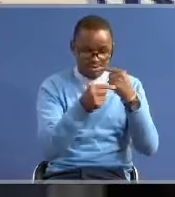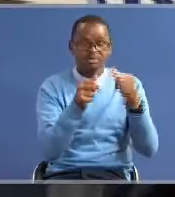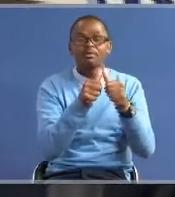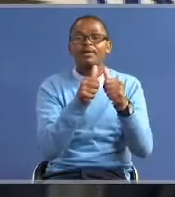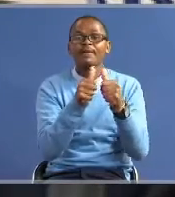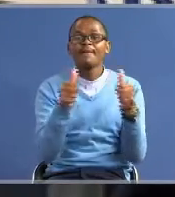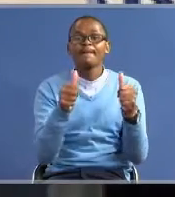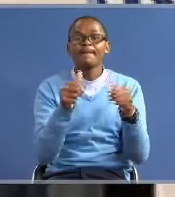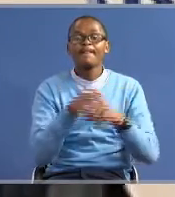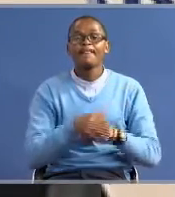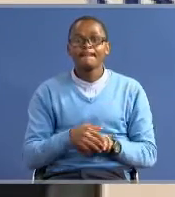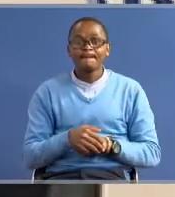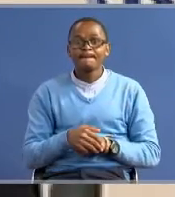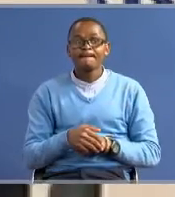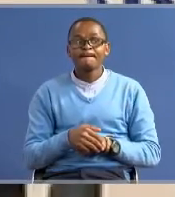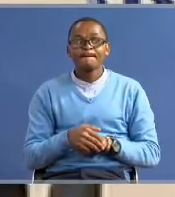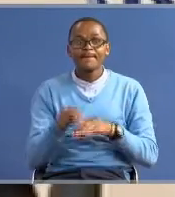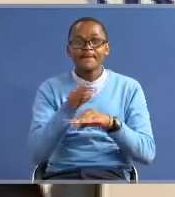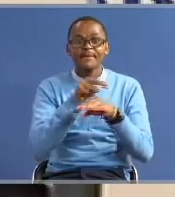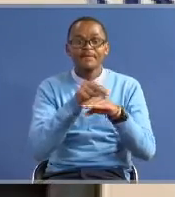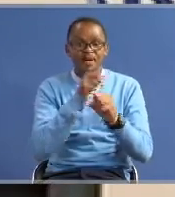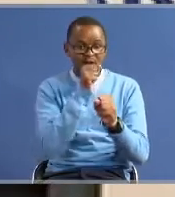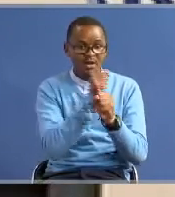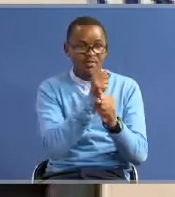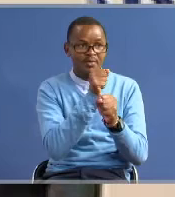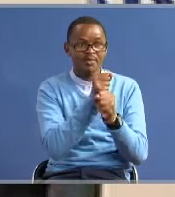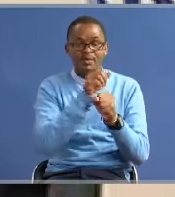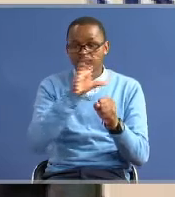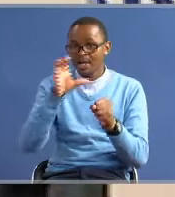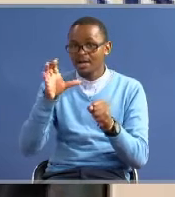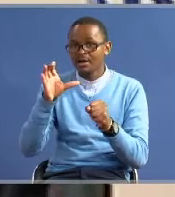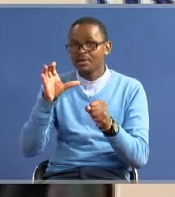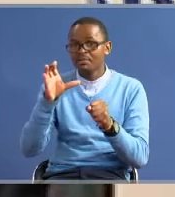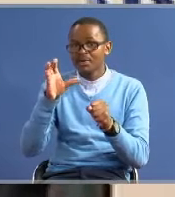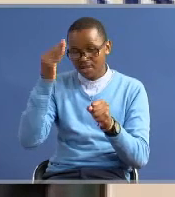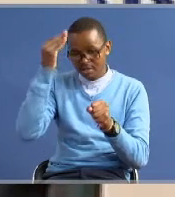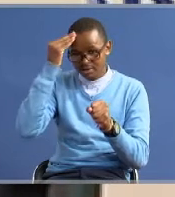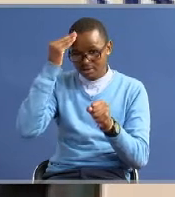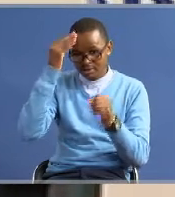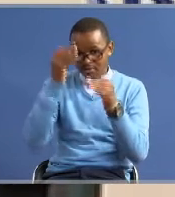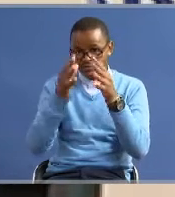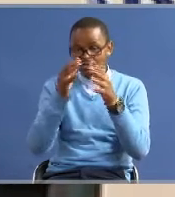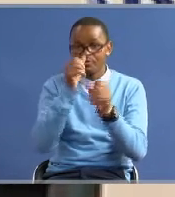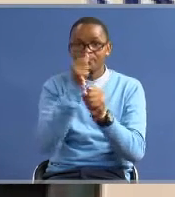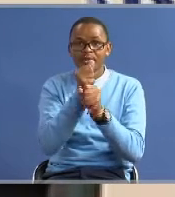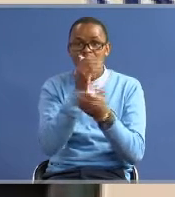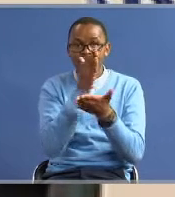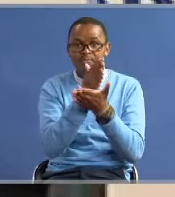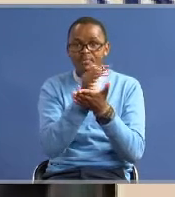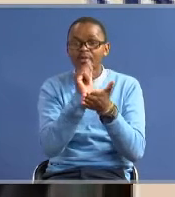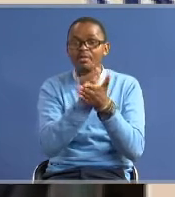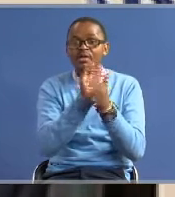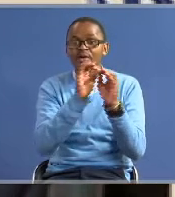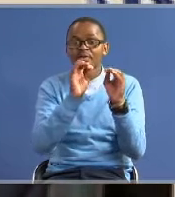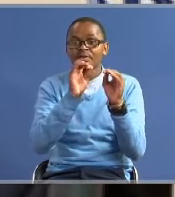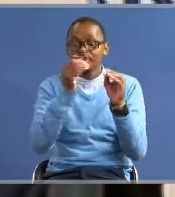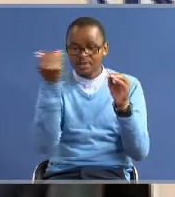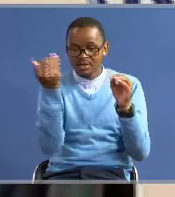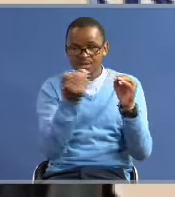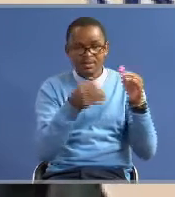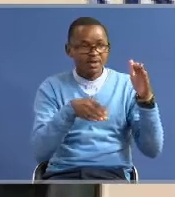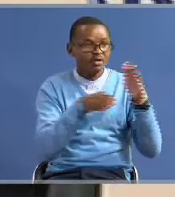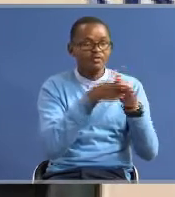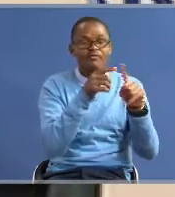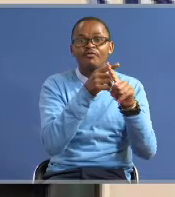inaendelezwa. National Administrative Arms will work with the county and sub-county education officials to ensure that no child is locked out of